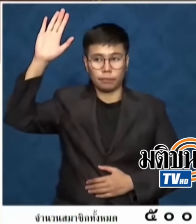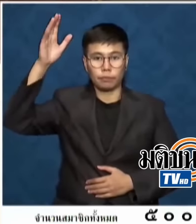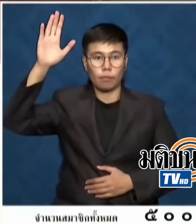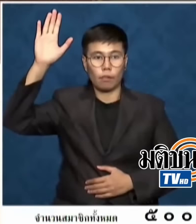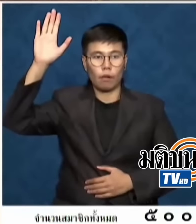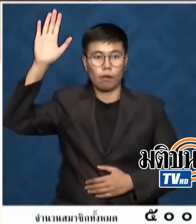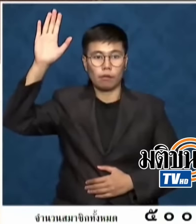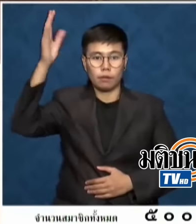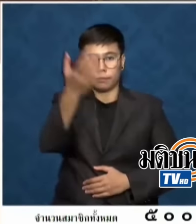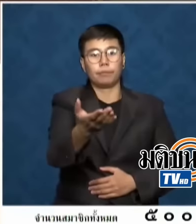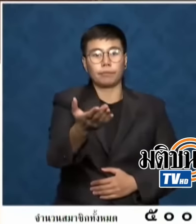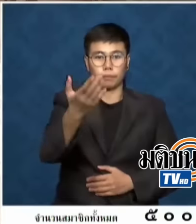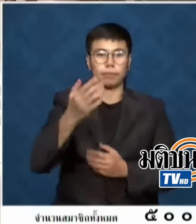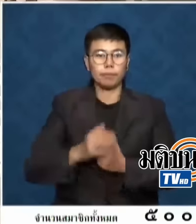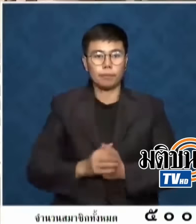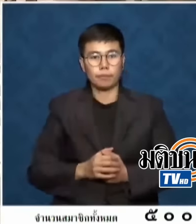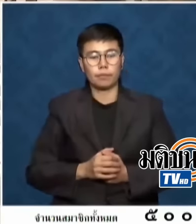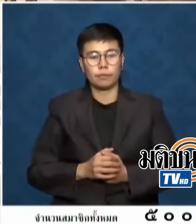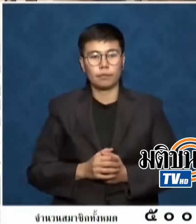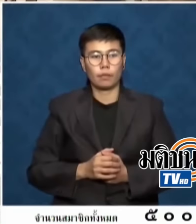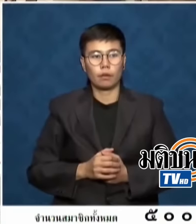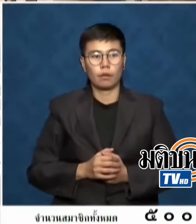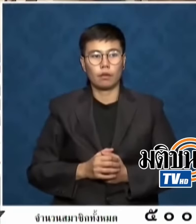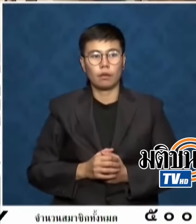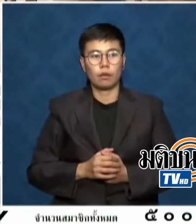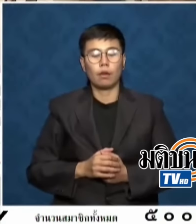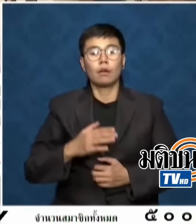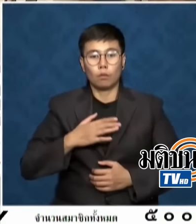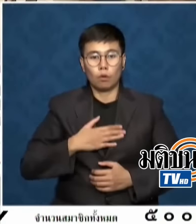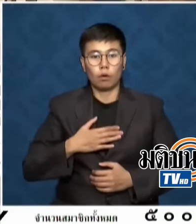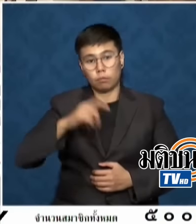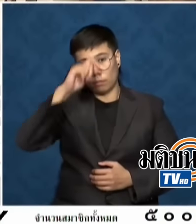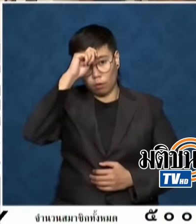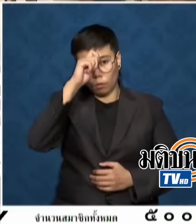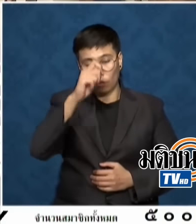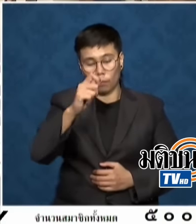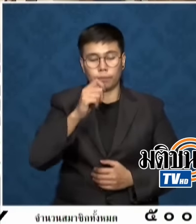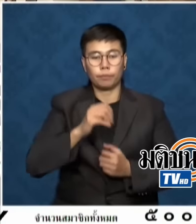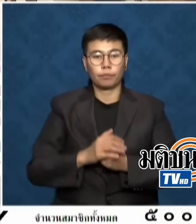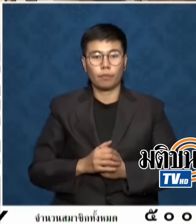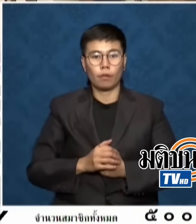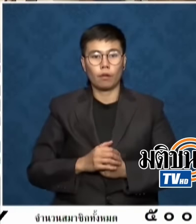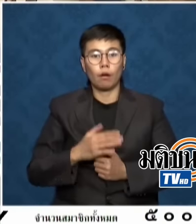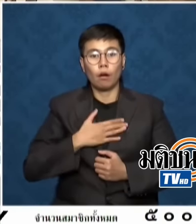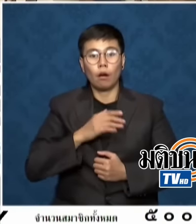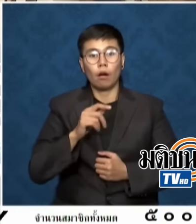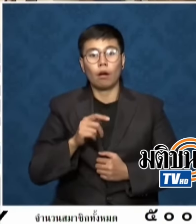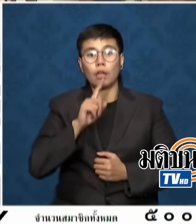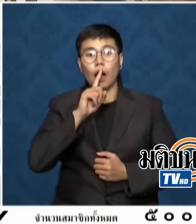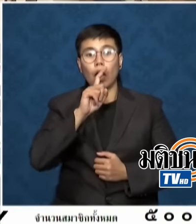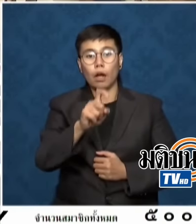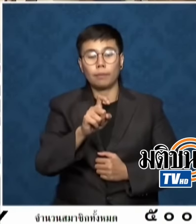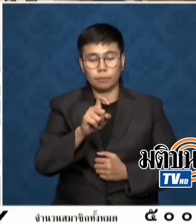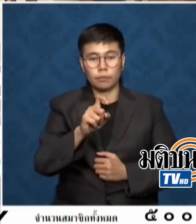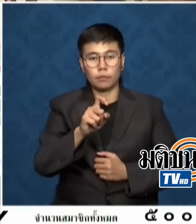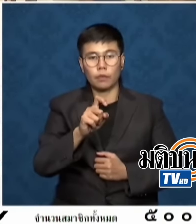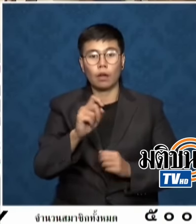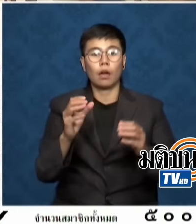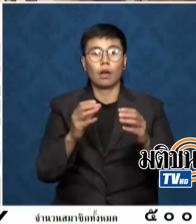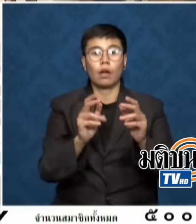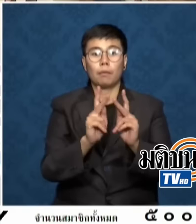ครับ เชิญครับ ท่านประธานครับด้วยความเคารพผมขออนุญาตหารือไปทางกรรมาธิ